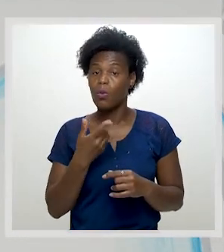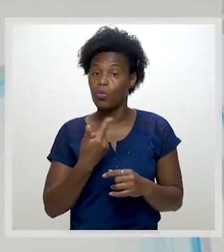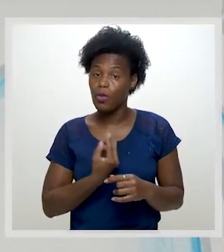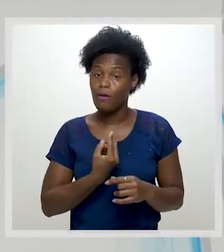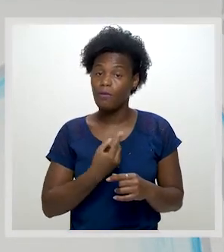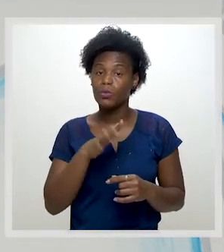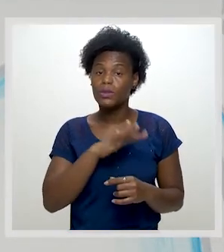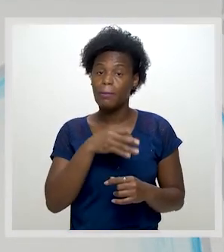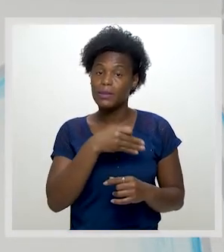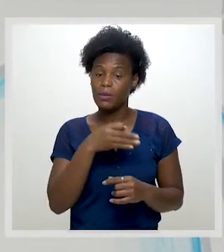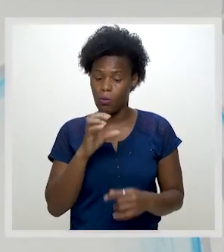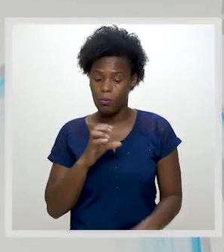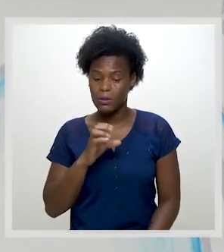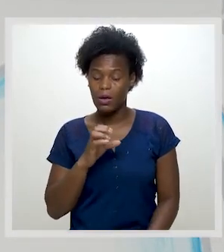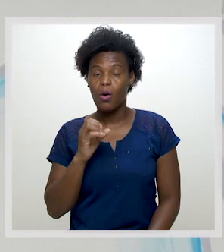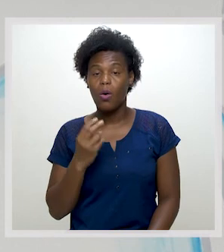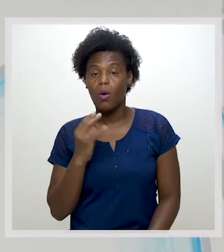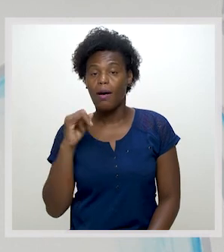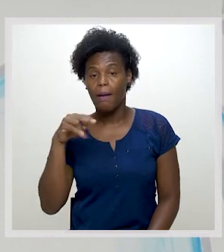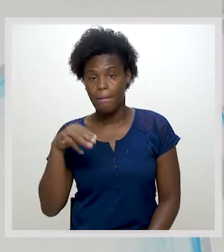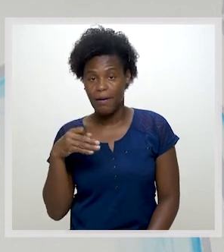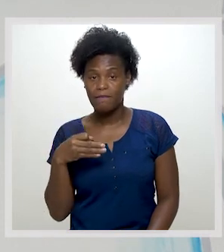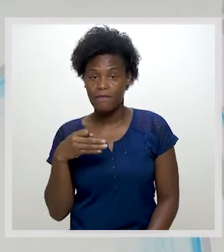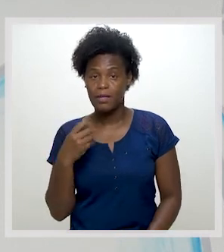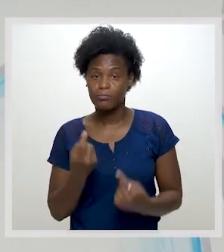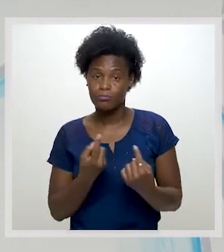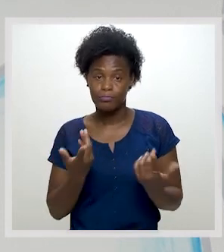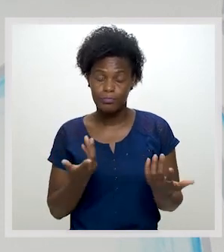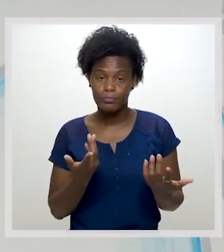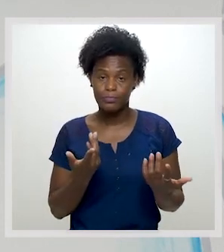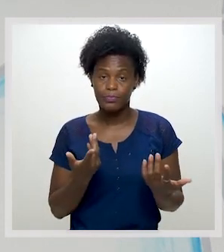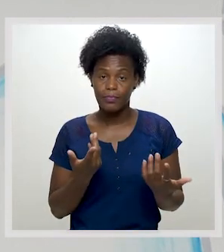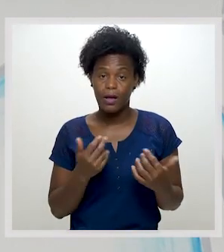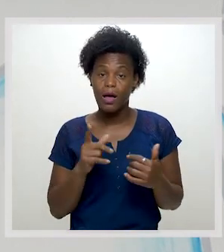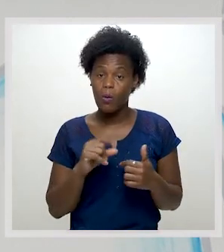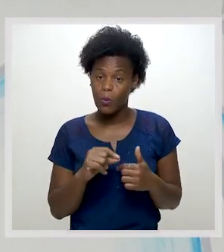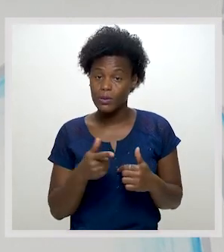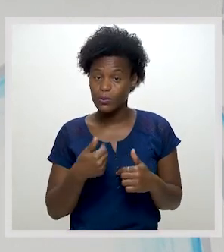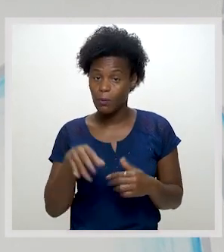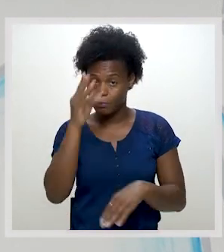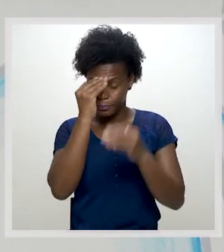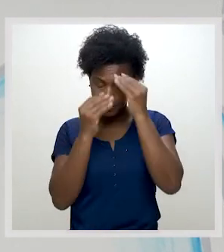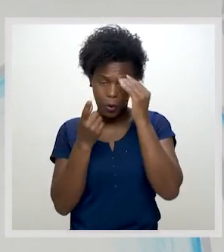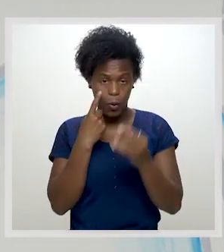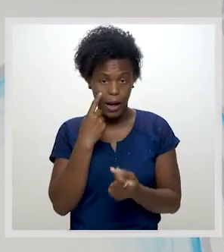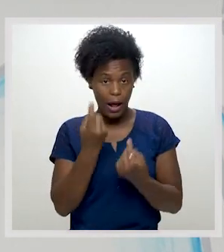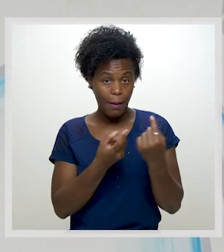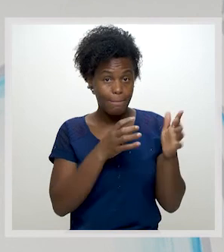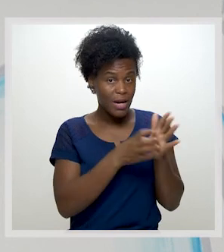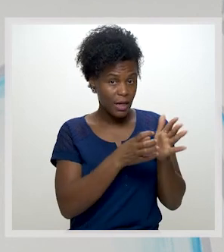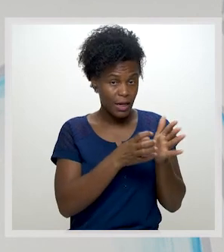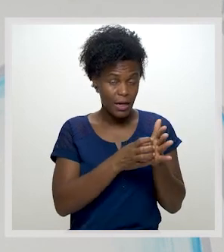devra utiliser le passé composé ou l'imparfait dans un récit. Et aussi nous avons appris à connaître